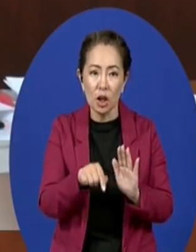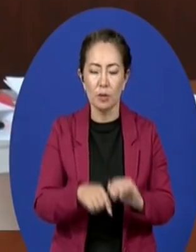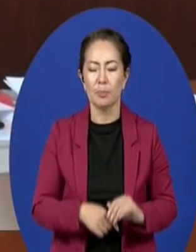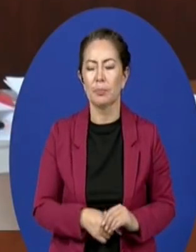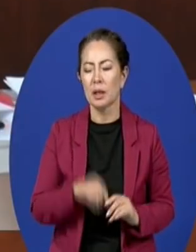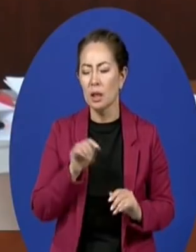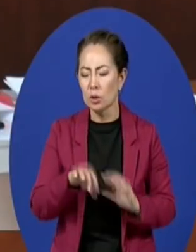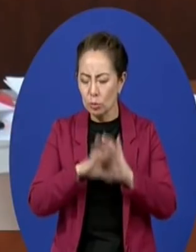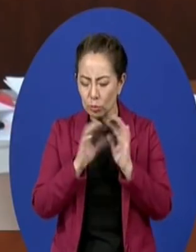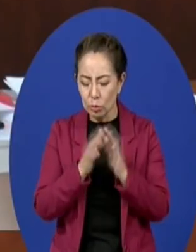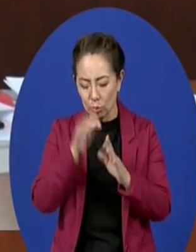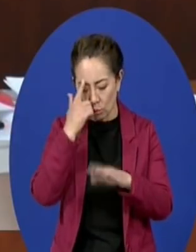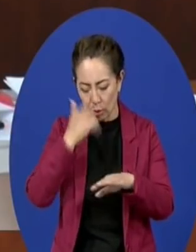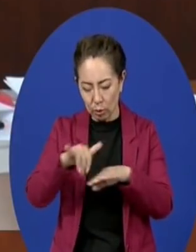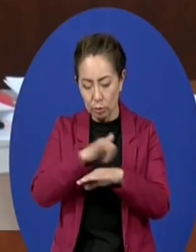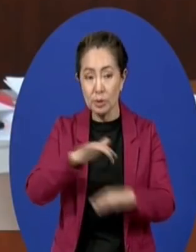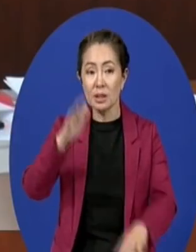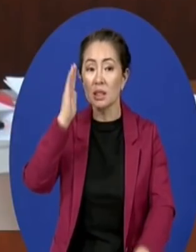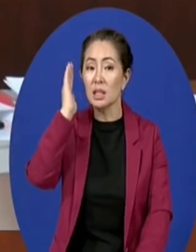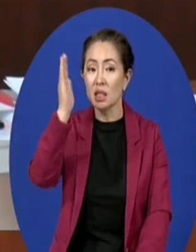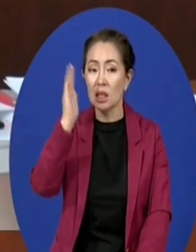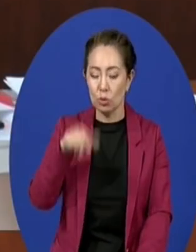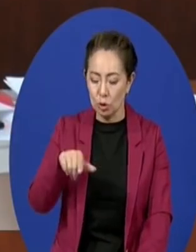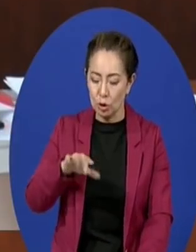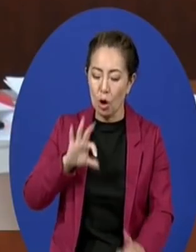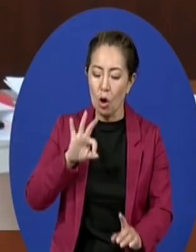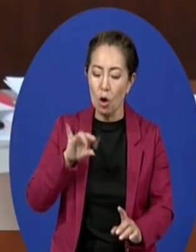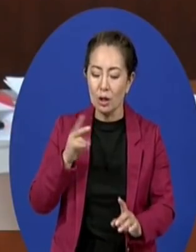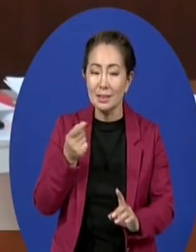бид нар энийг ерөөсөө Монгол улс ирээдүйд бол энэ орон зайг хамгаалах